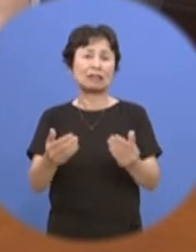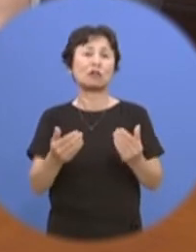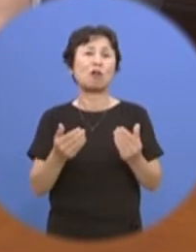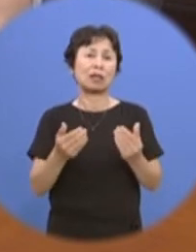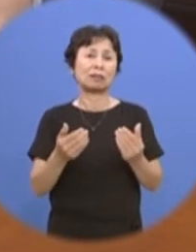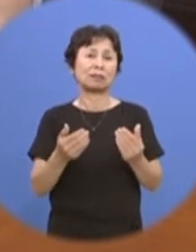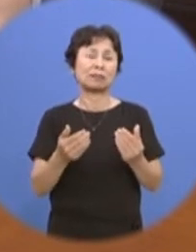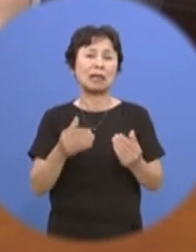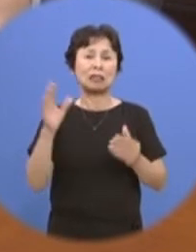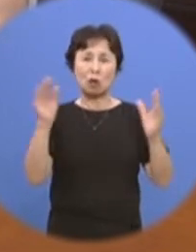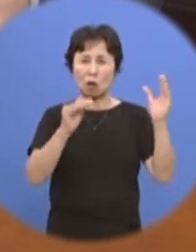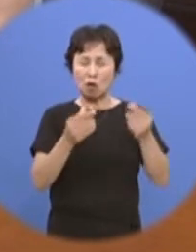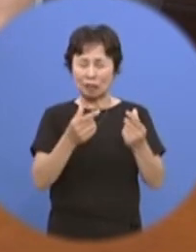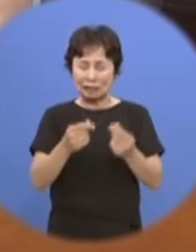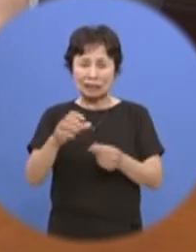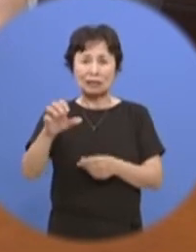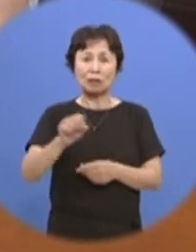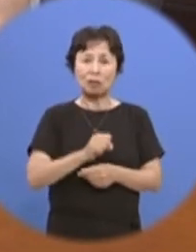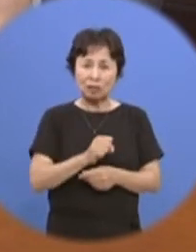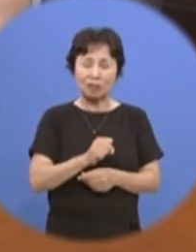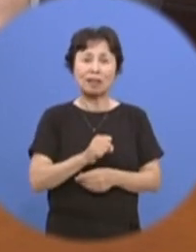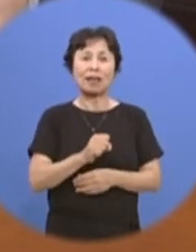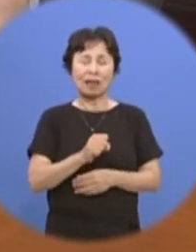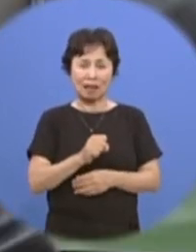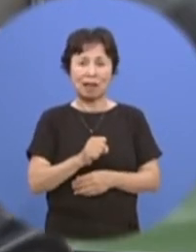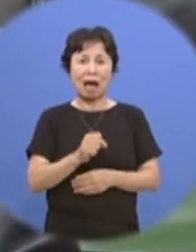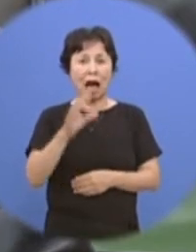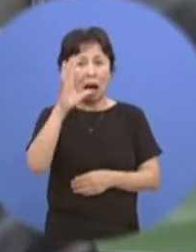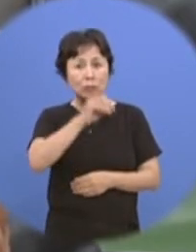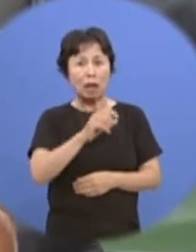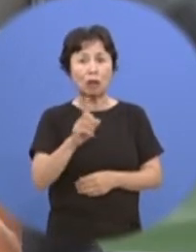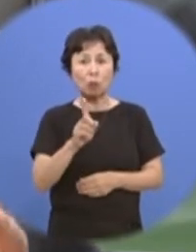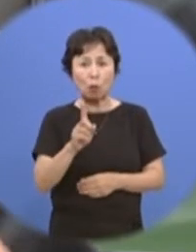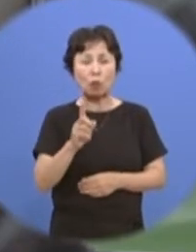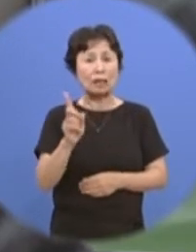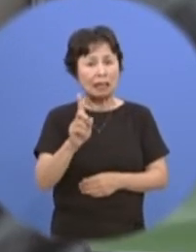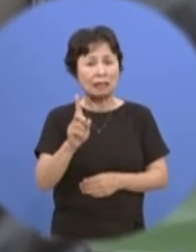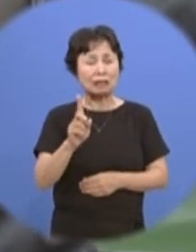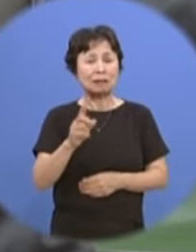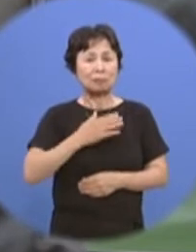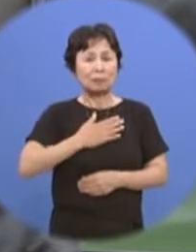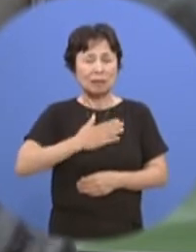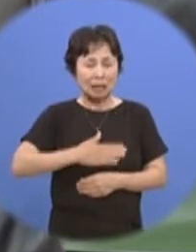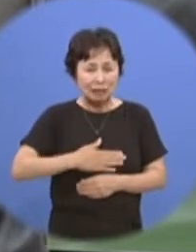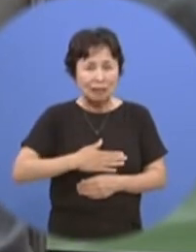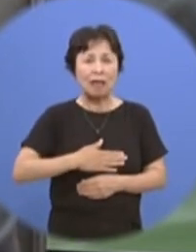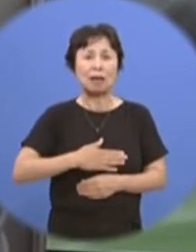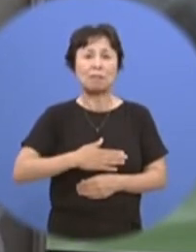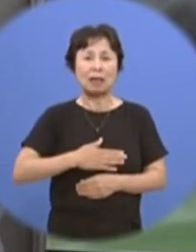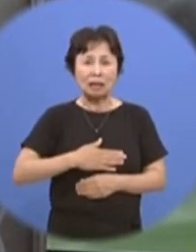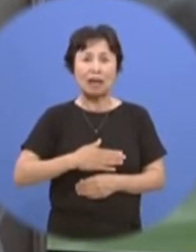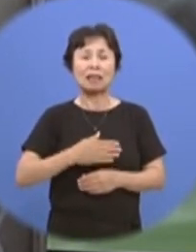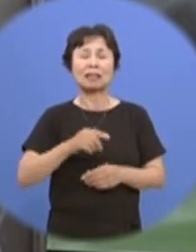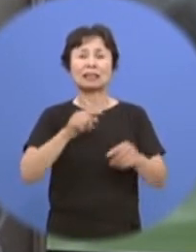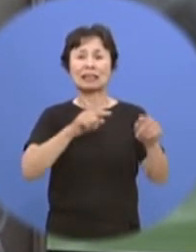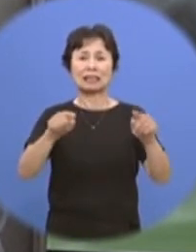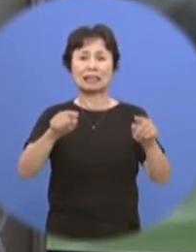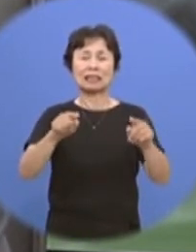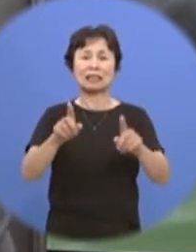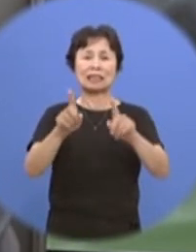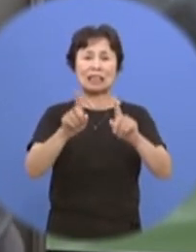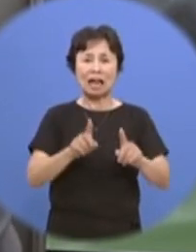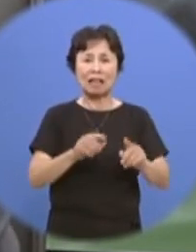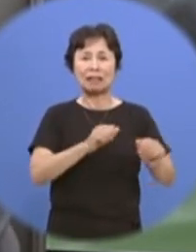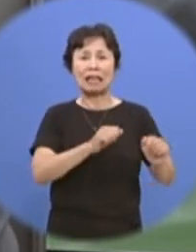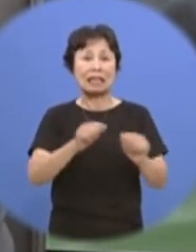し何が危ないかってあらかじめ分かっておいて、それで指示に従って避難をしたりすると、はい、いうこと